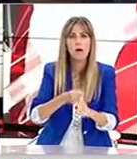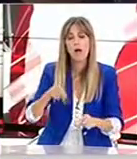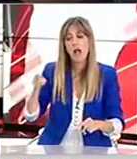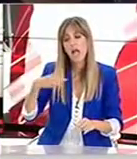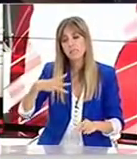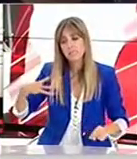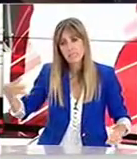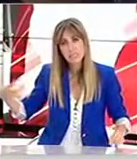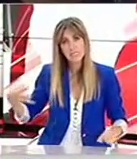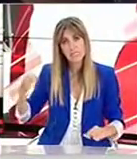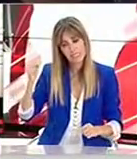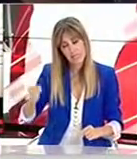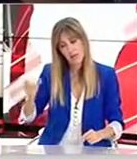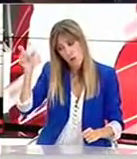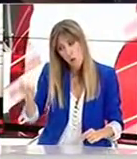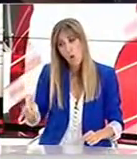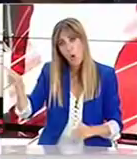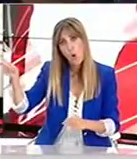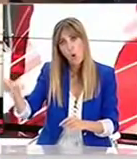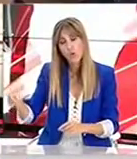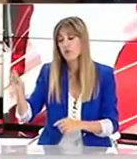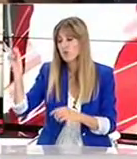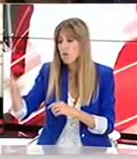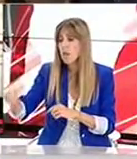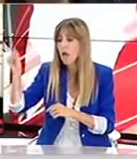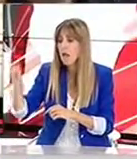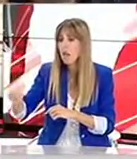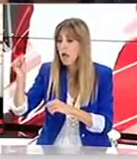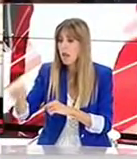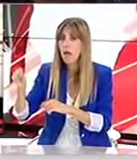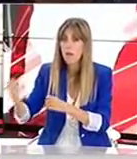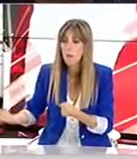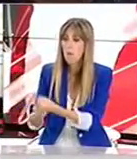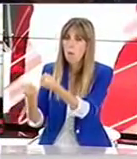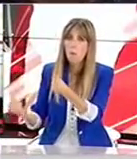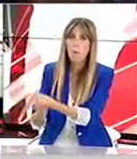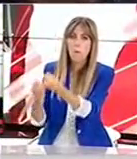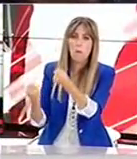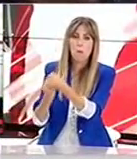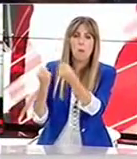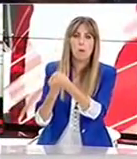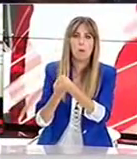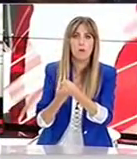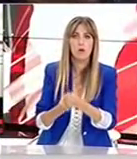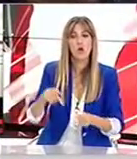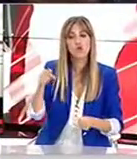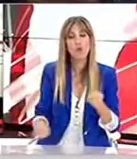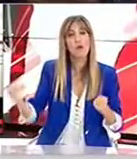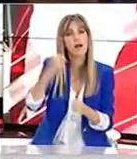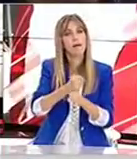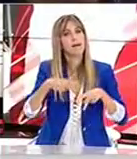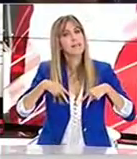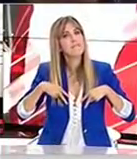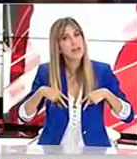σώμα. Με το που γίνατε κυβέρνηση όμως, για όσα άλλαξαν στη ζωή των αγροτών, για να μείνουμε σε